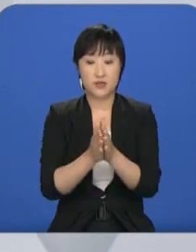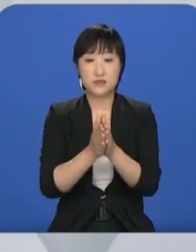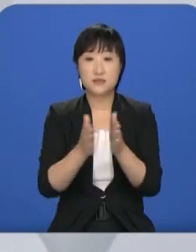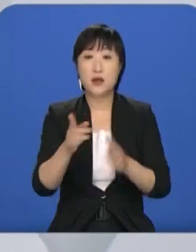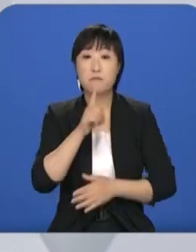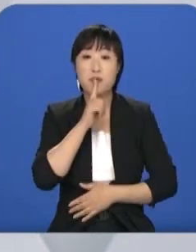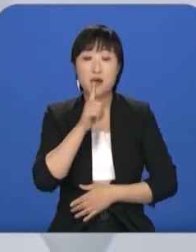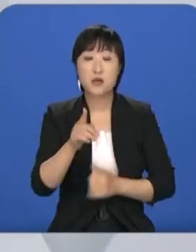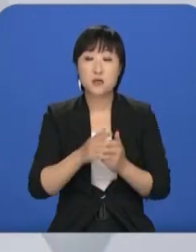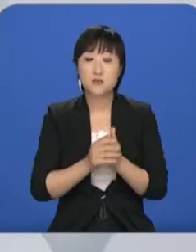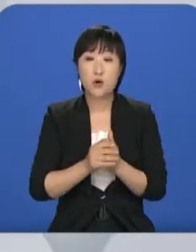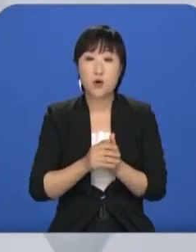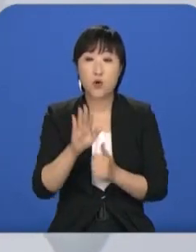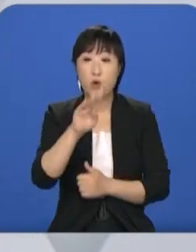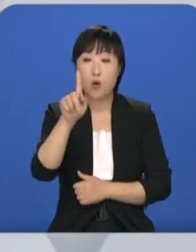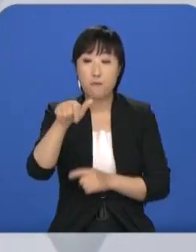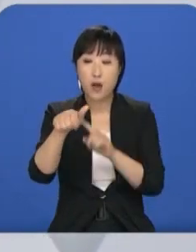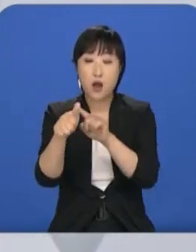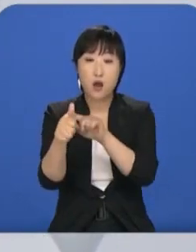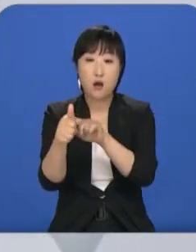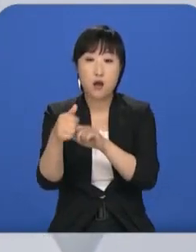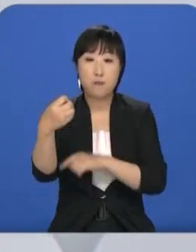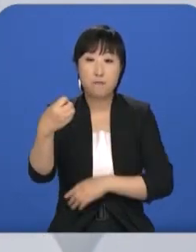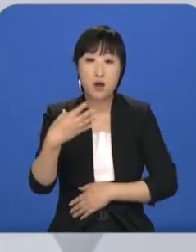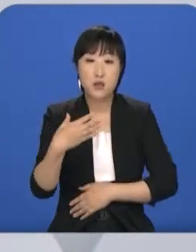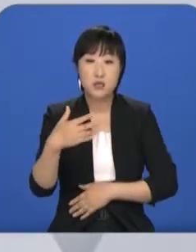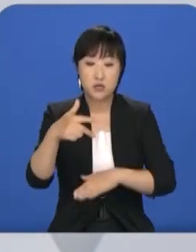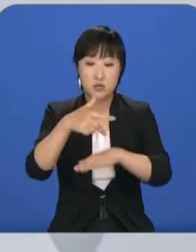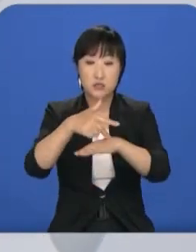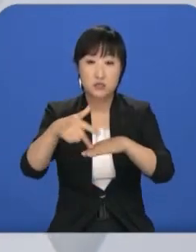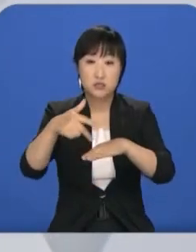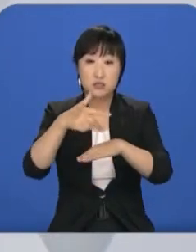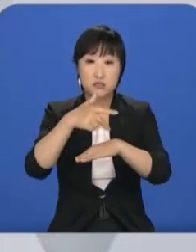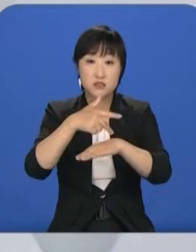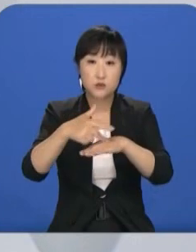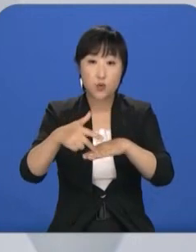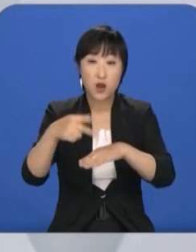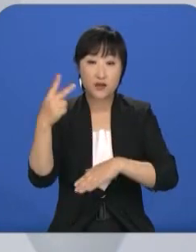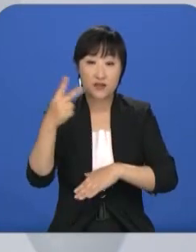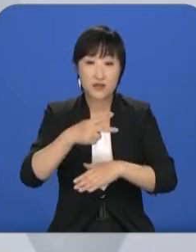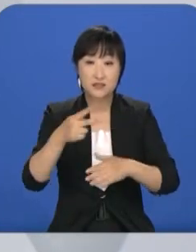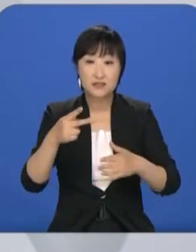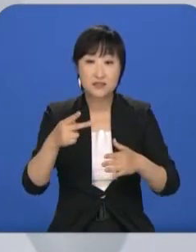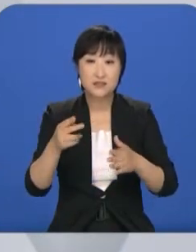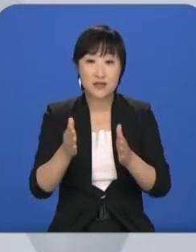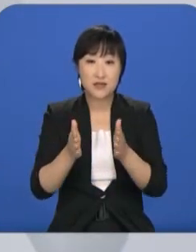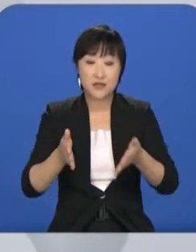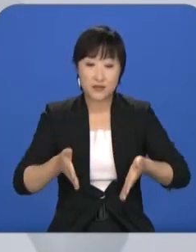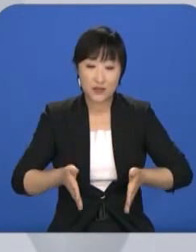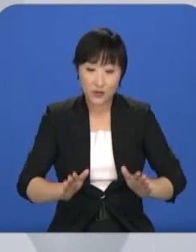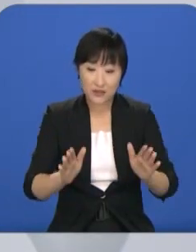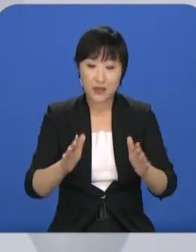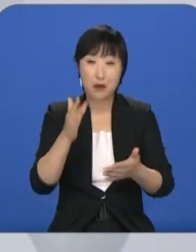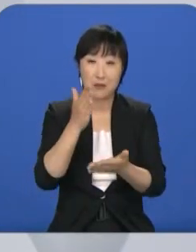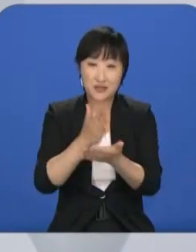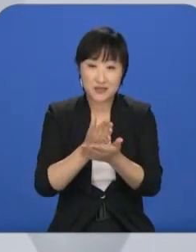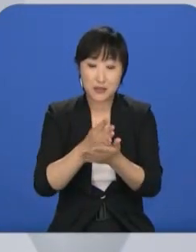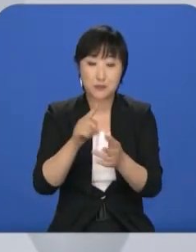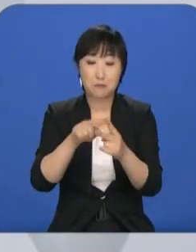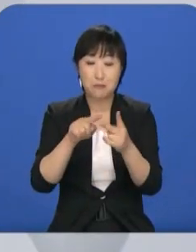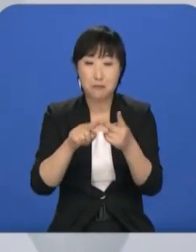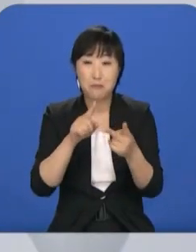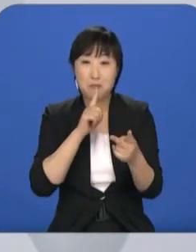시작 발언에서 그 박 후보 말씀이 진도가 다시 태어나느냐 마느냐는 그런 기로에 서 있다는